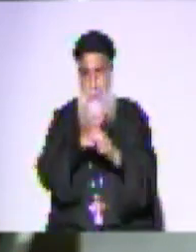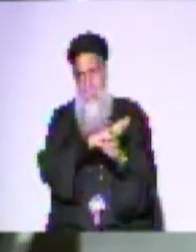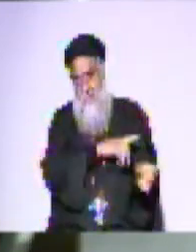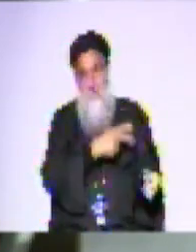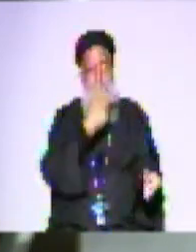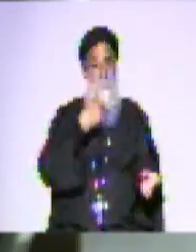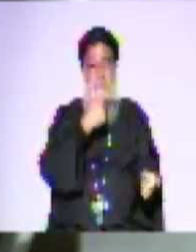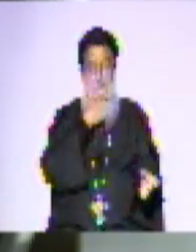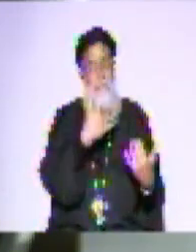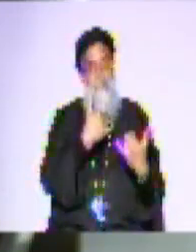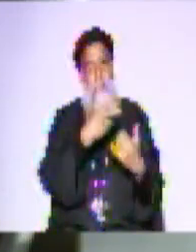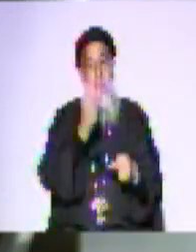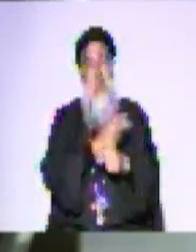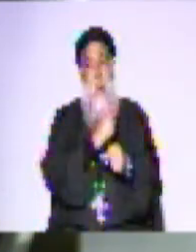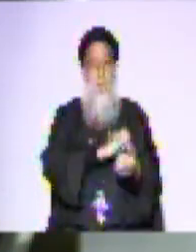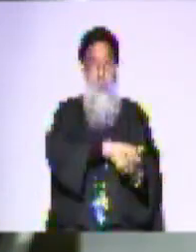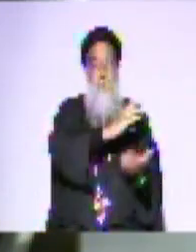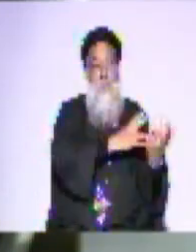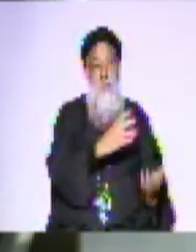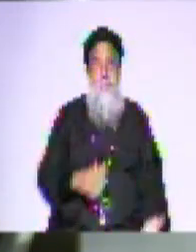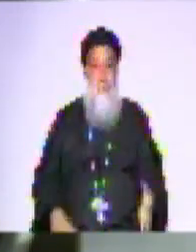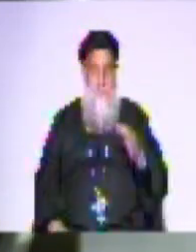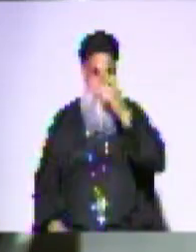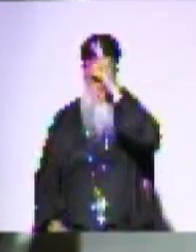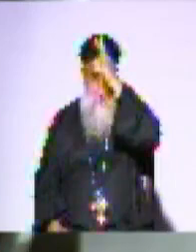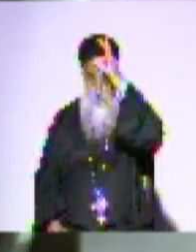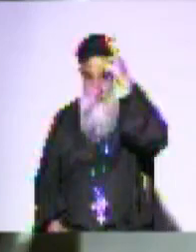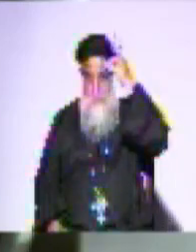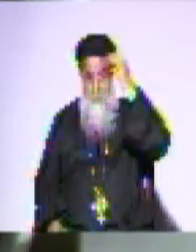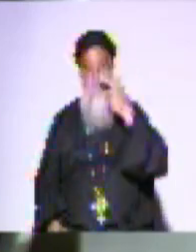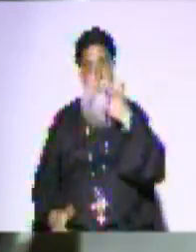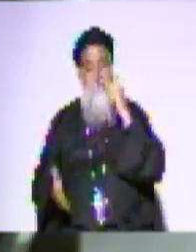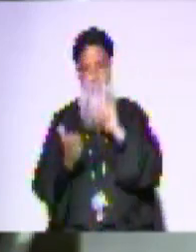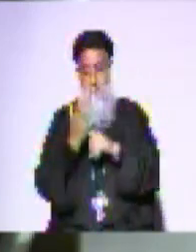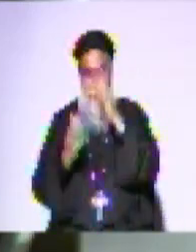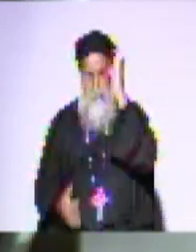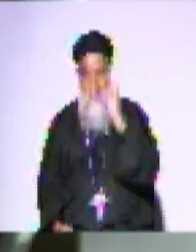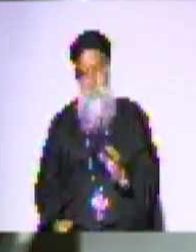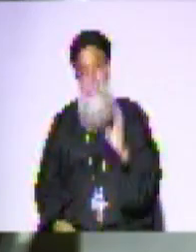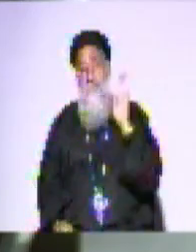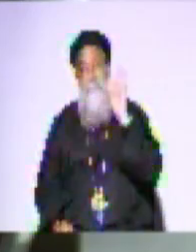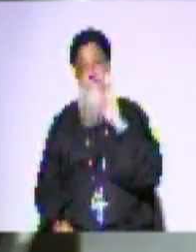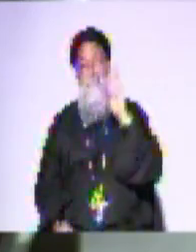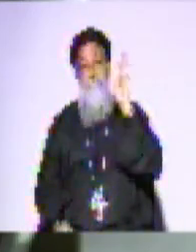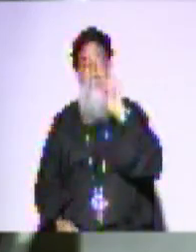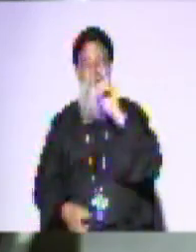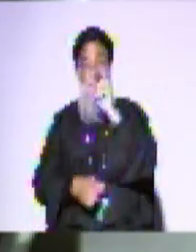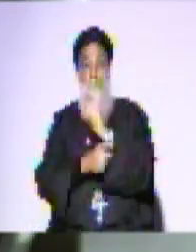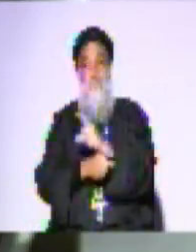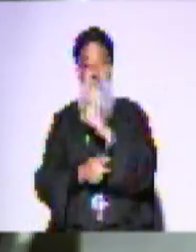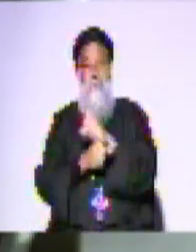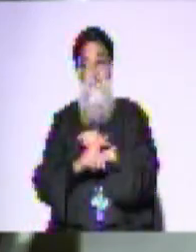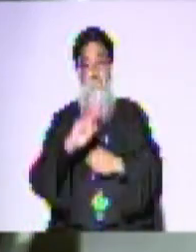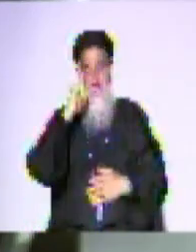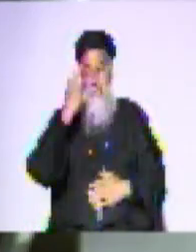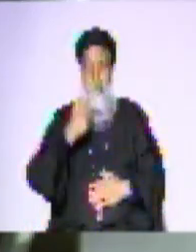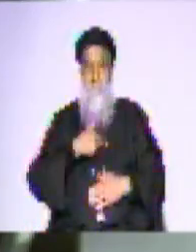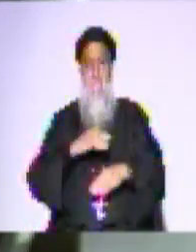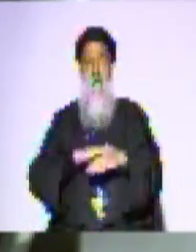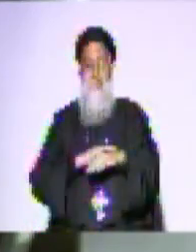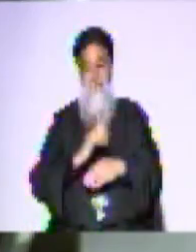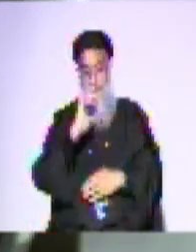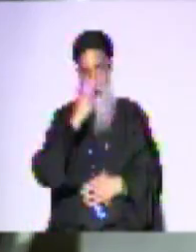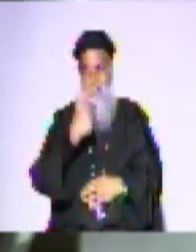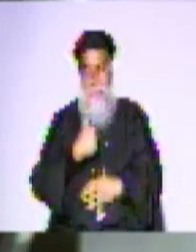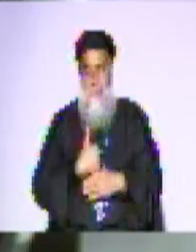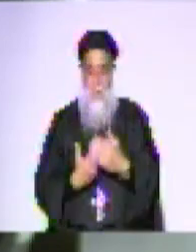إحنا لما نعلم بطريقة واقعية لها تأثير قوي في النفس.